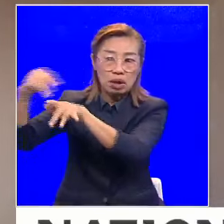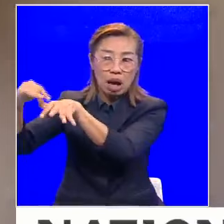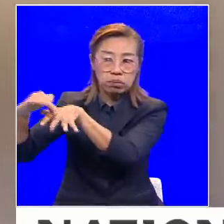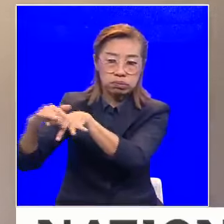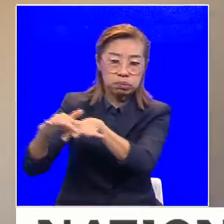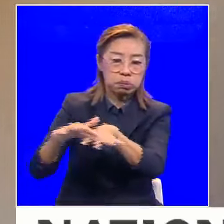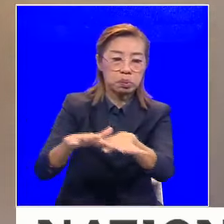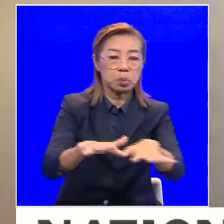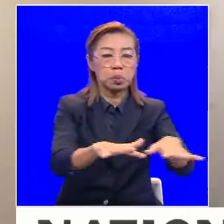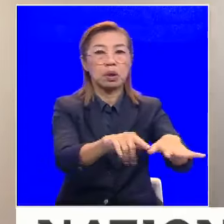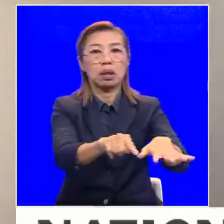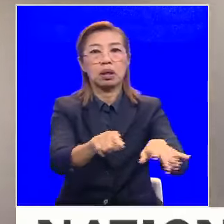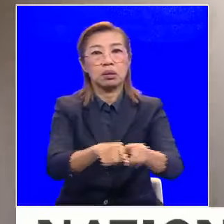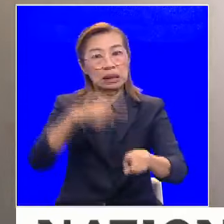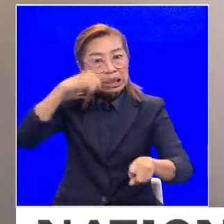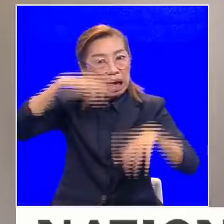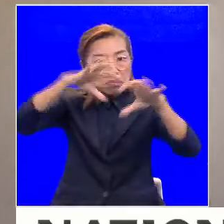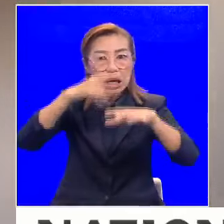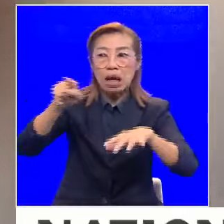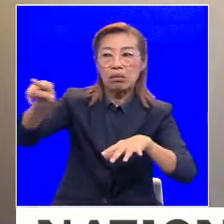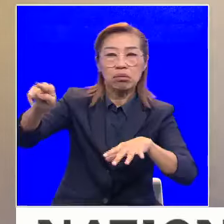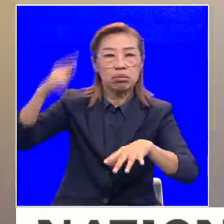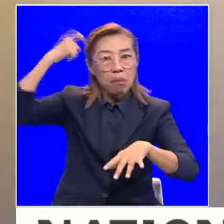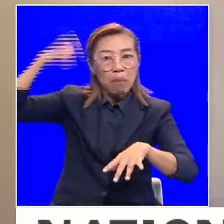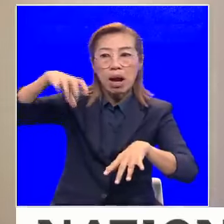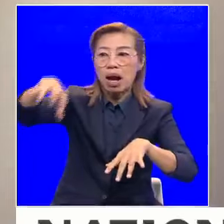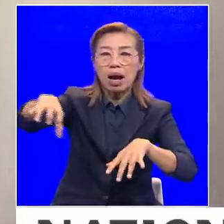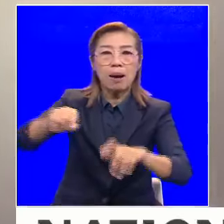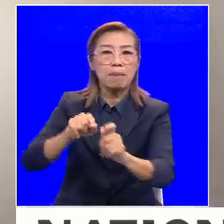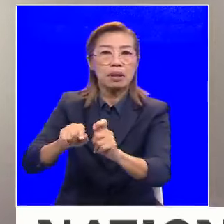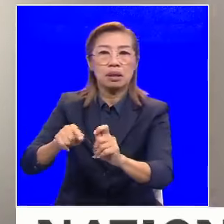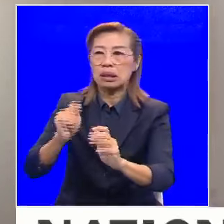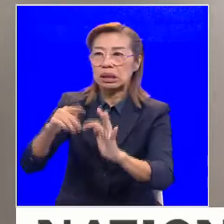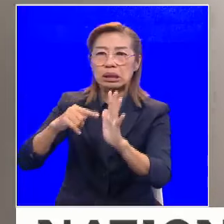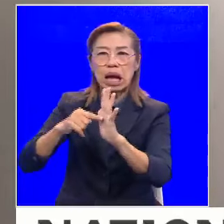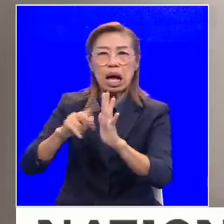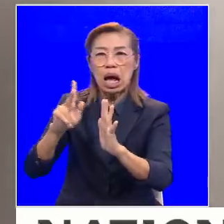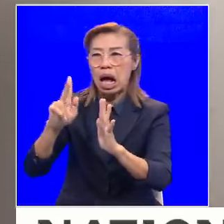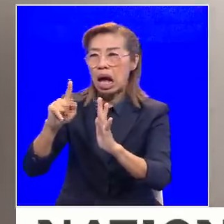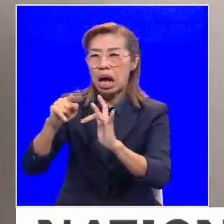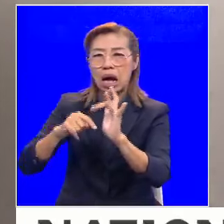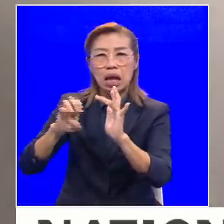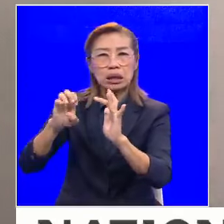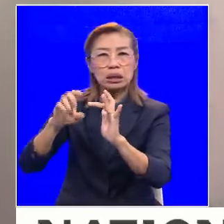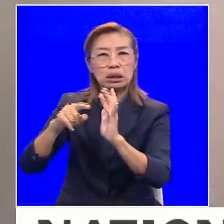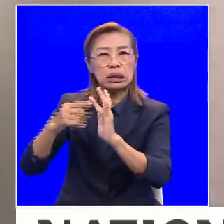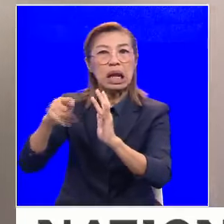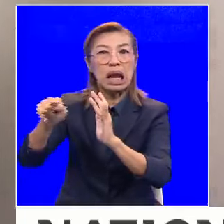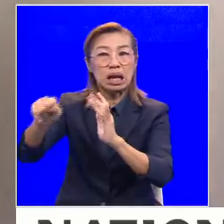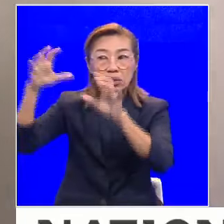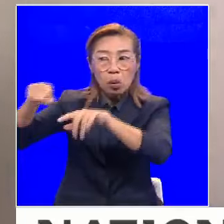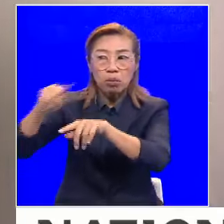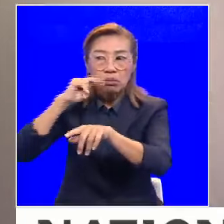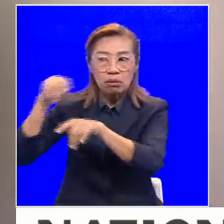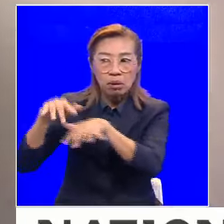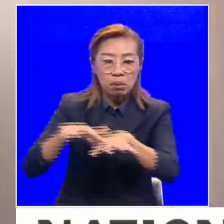ที่นี่ก็มีการแจ้งเตือนให้ประชาชนไปอยู่ในพื้นที่ปลอดภัยกันนะครับ ค่ะแบบนี้เนี่ยก็น่าจะเพิ่มความกังวลใจ